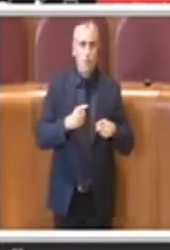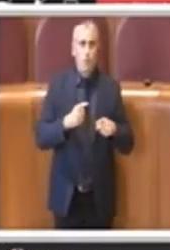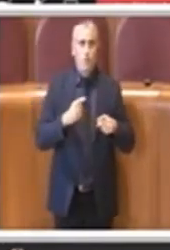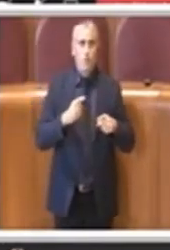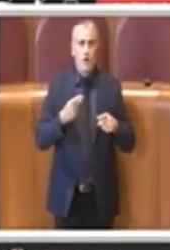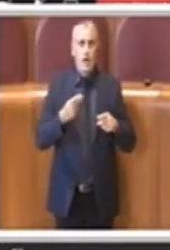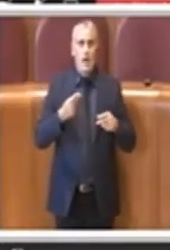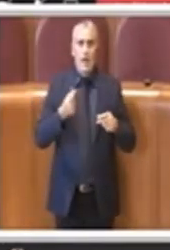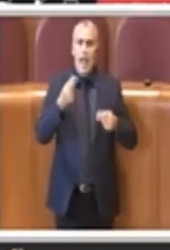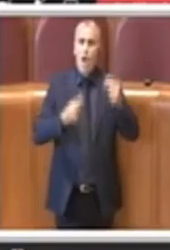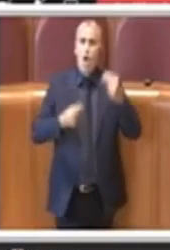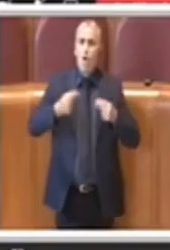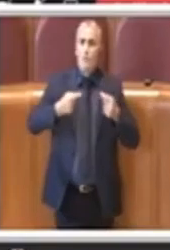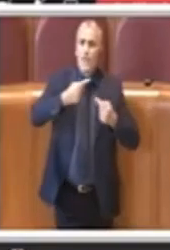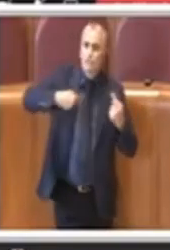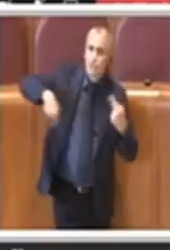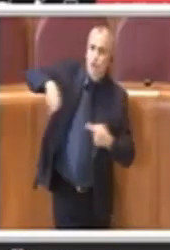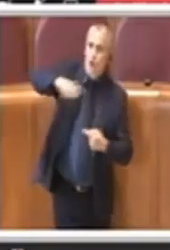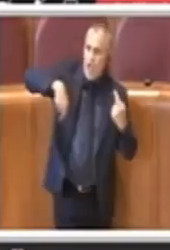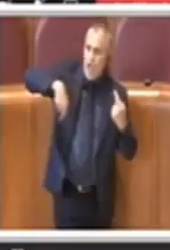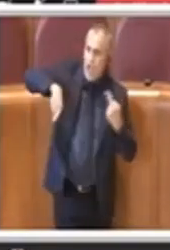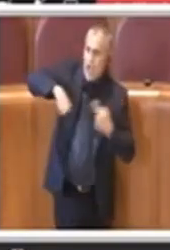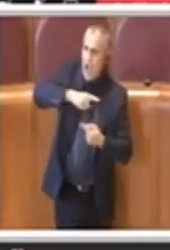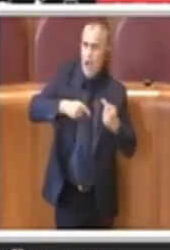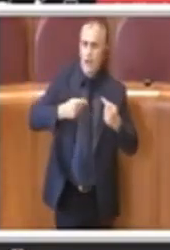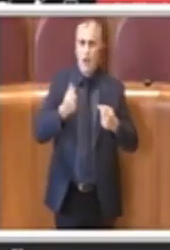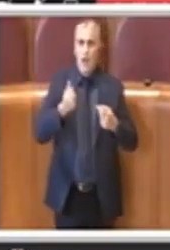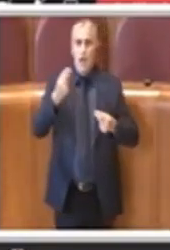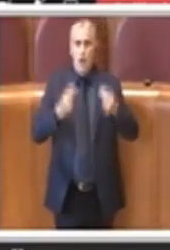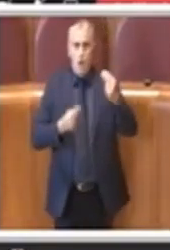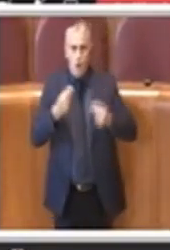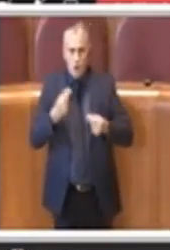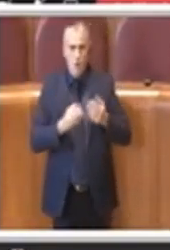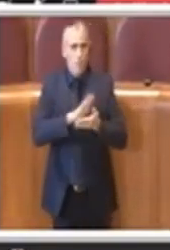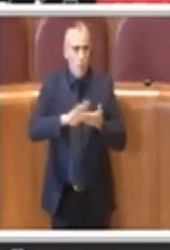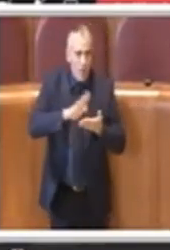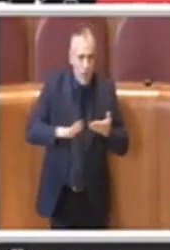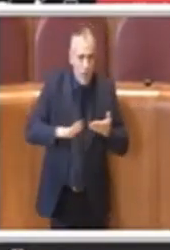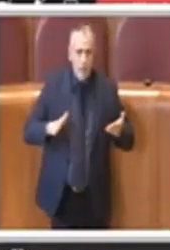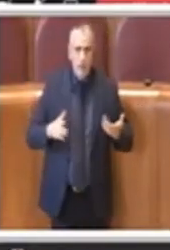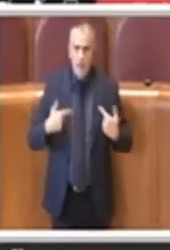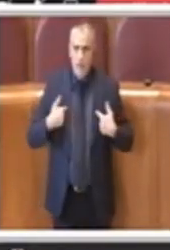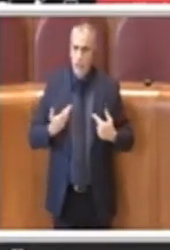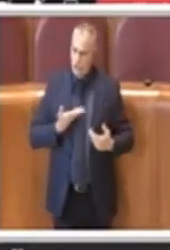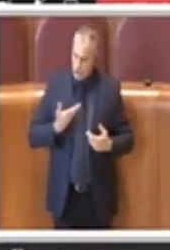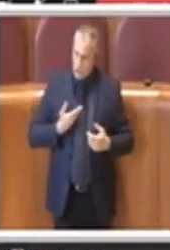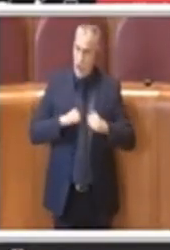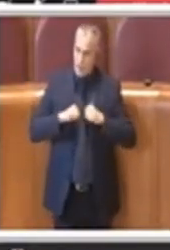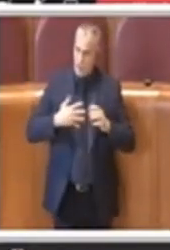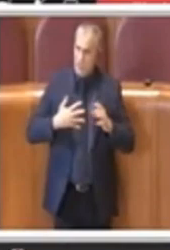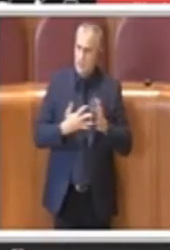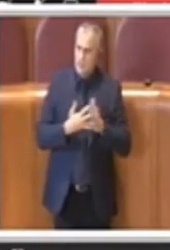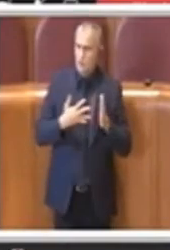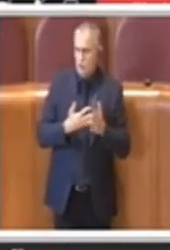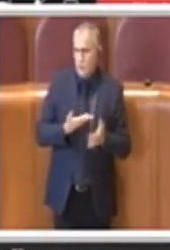circolare, non più lineare, su un'economia appunto green, con tutte le difficoltà che un'amministrazione possa avere.